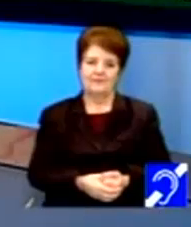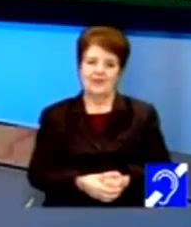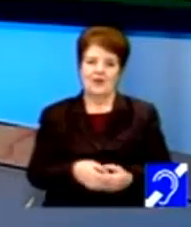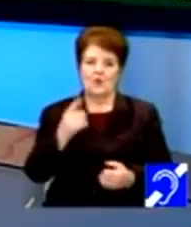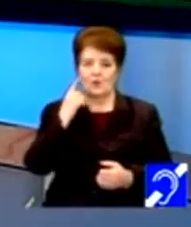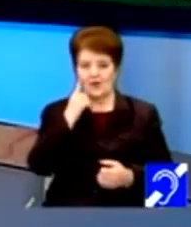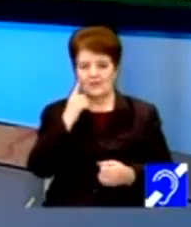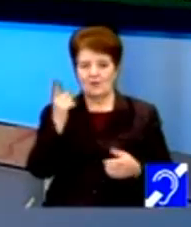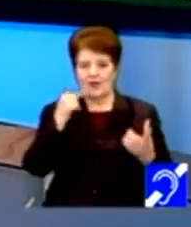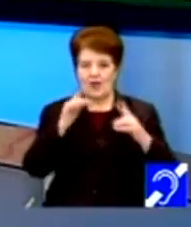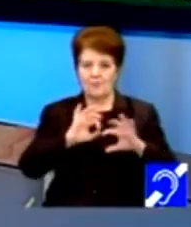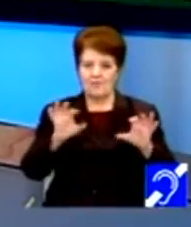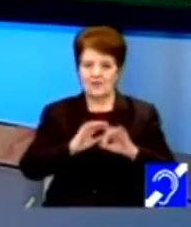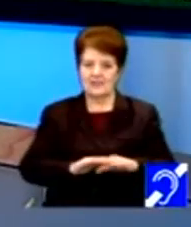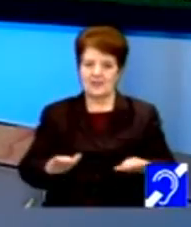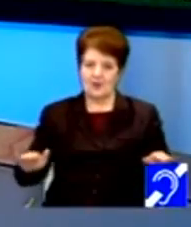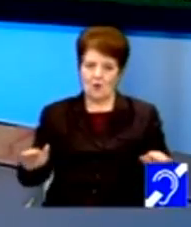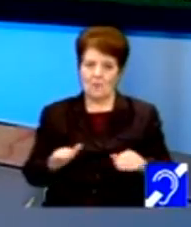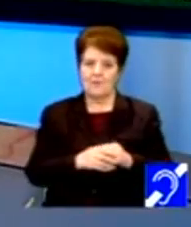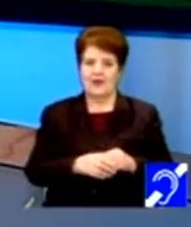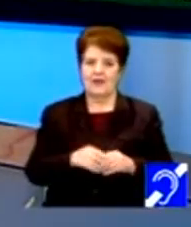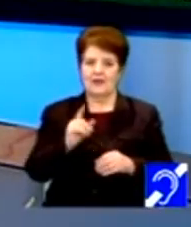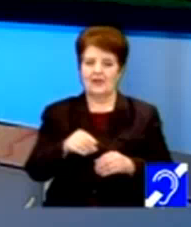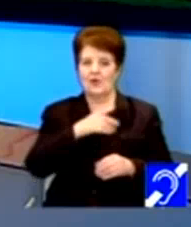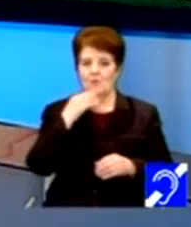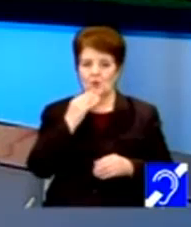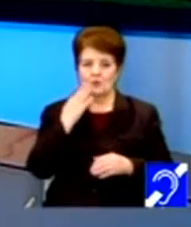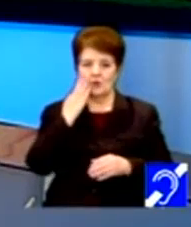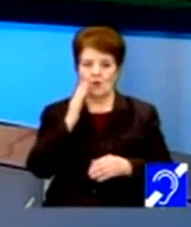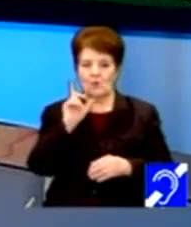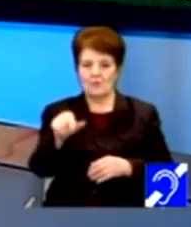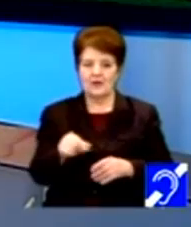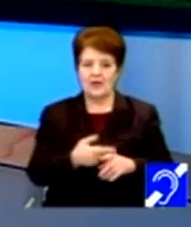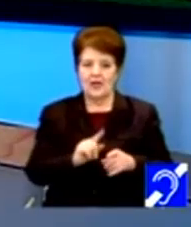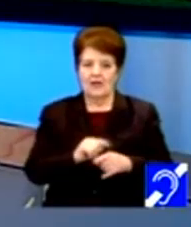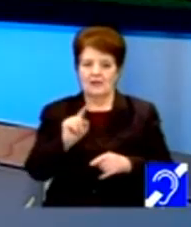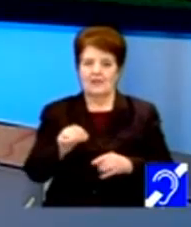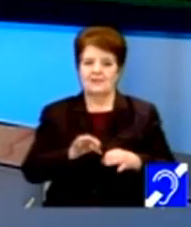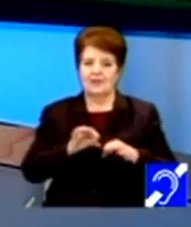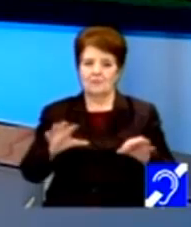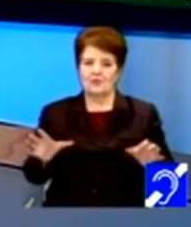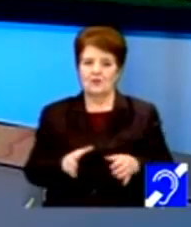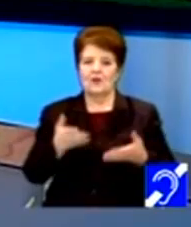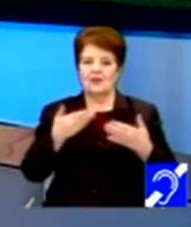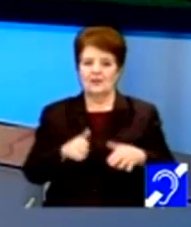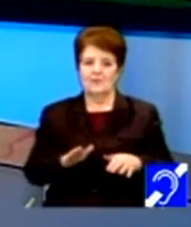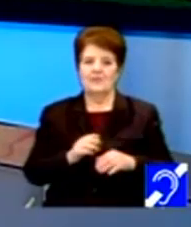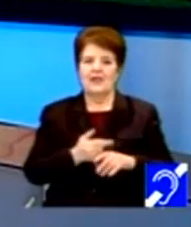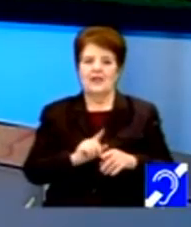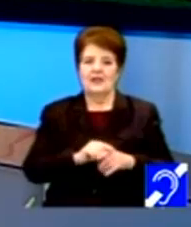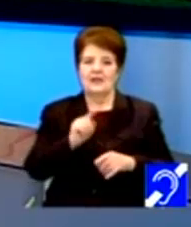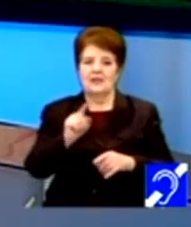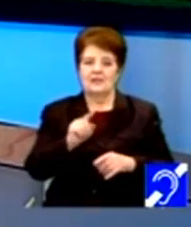Cu gândul la poveștile din copilărie și la frumusețea zonei, mulți români au mers la Humulești să petreacă de sărbătoarea nașterii Domnului. Gazdele